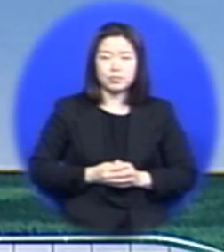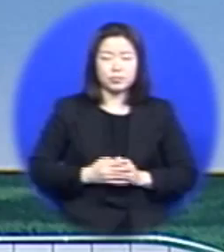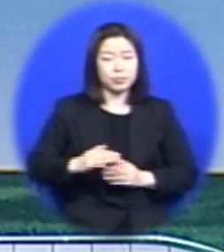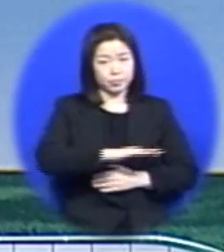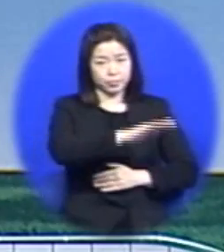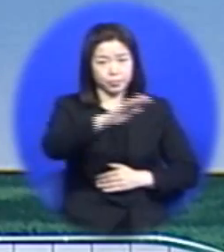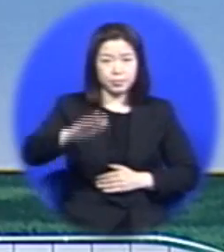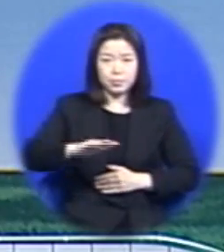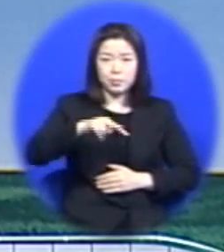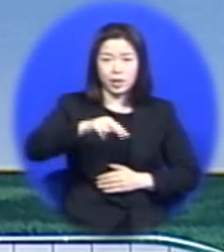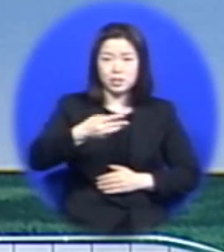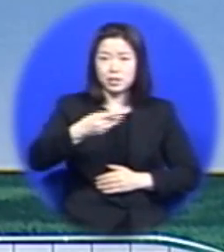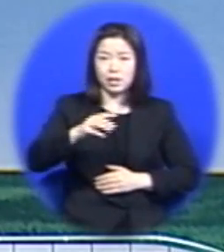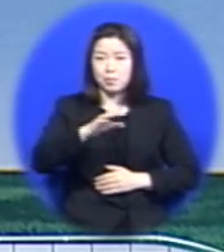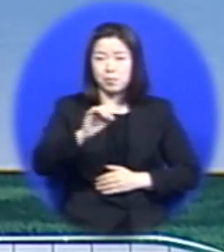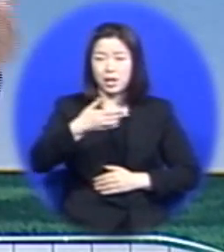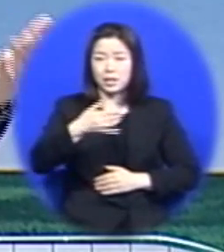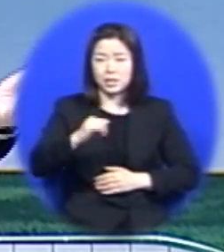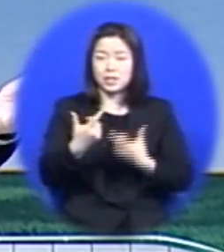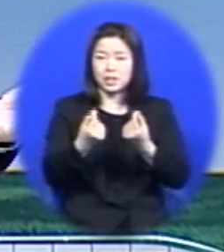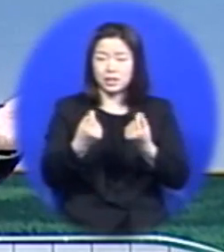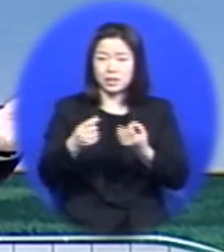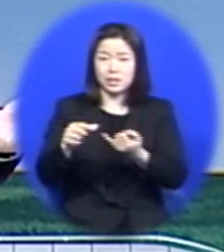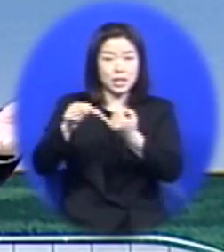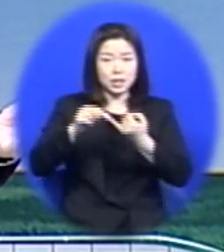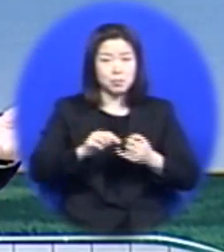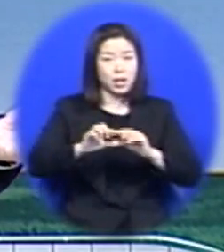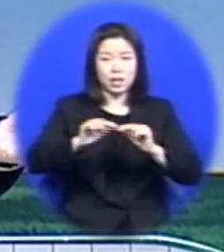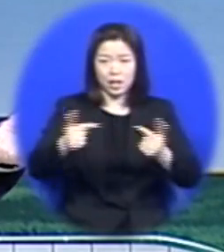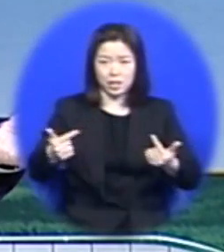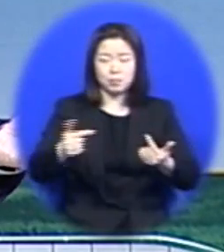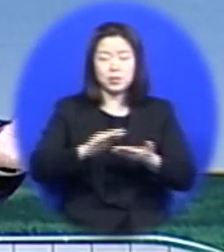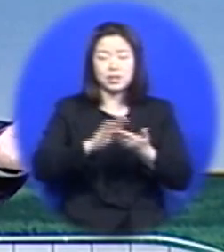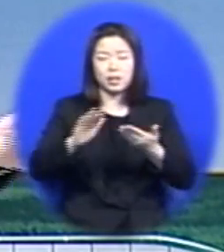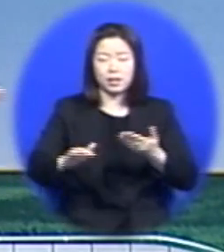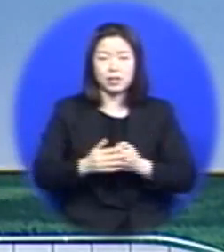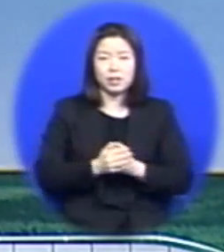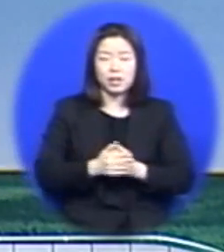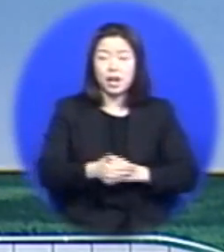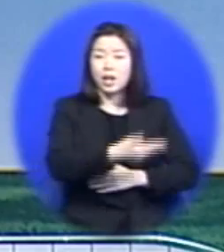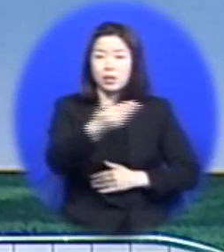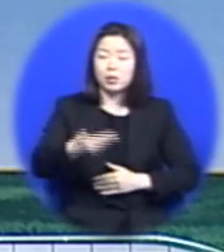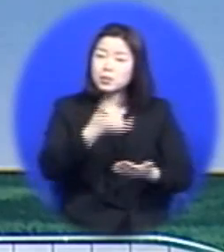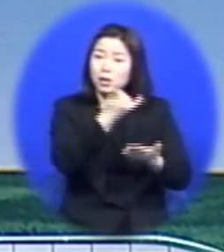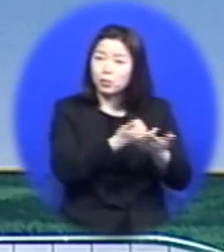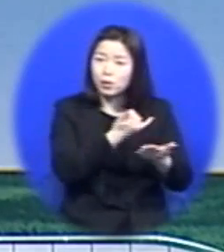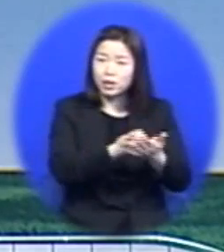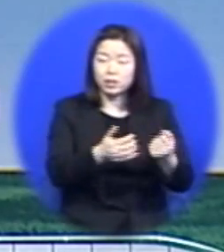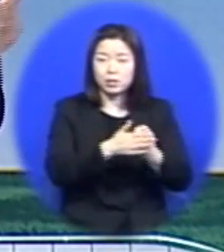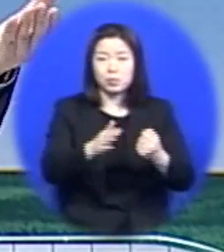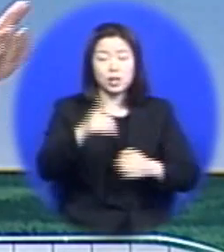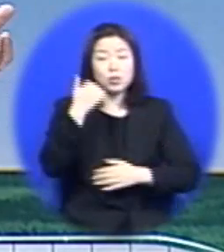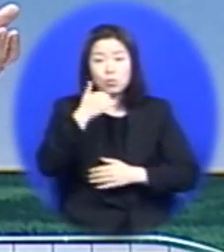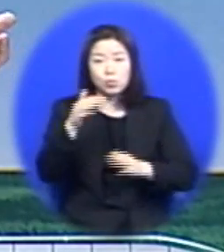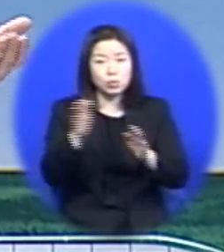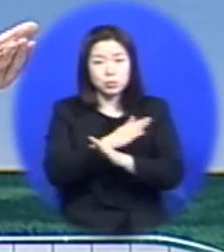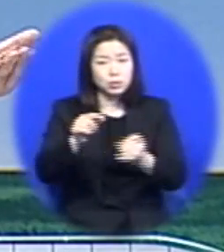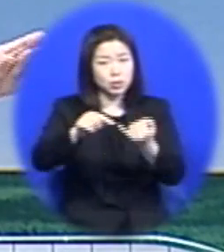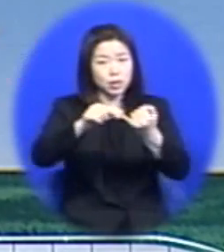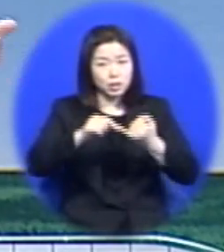우리는 스데반이 같은 그런 입양아는 아닙니다. 여러분이 고아였기 때문에 누구로부터 입양을